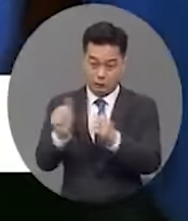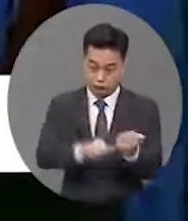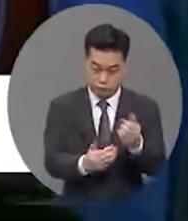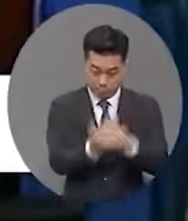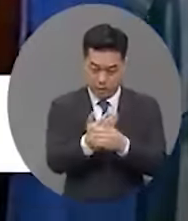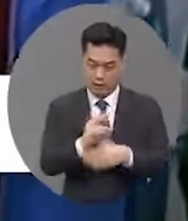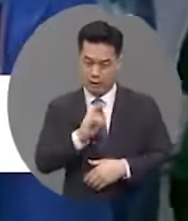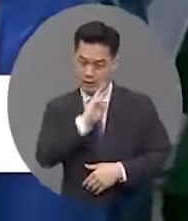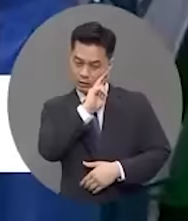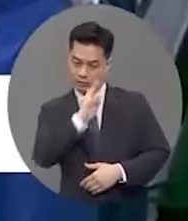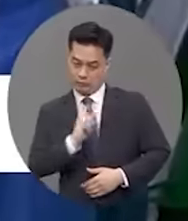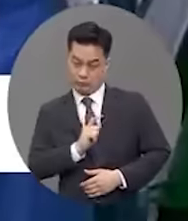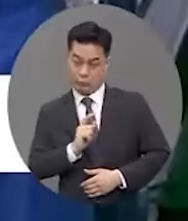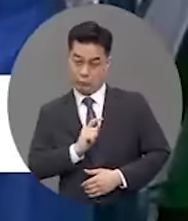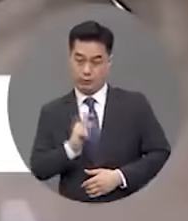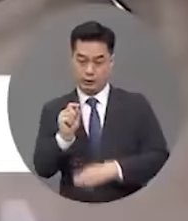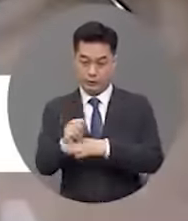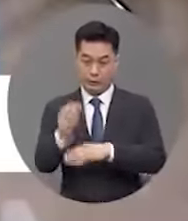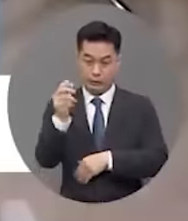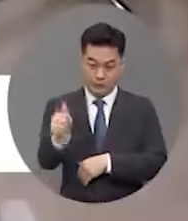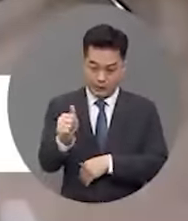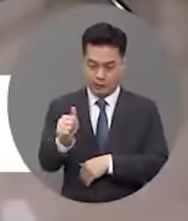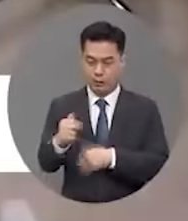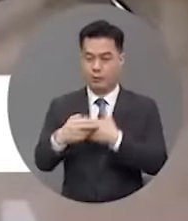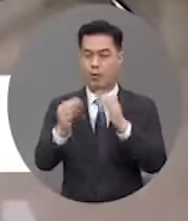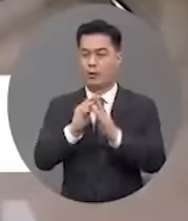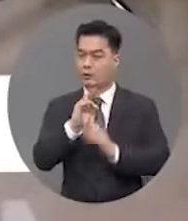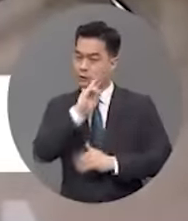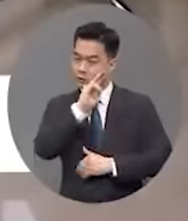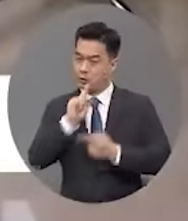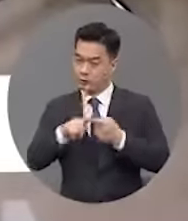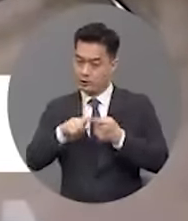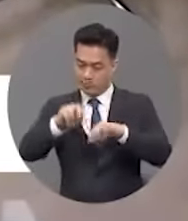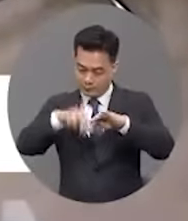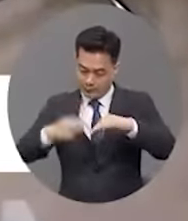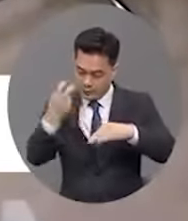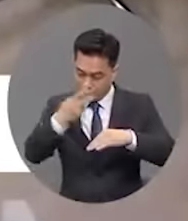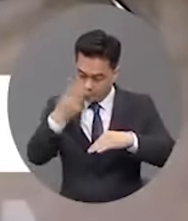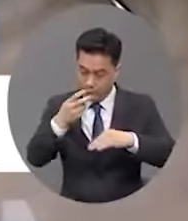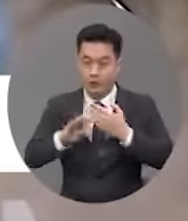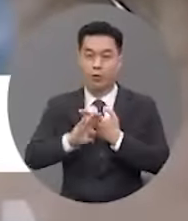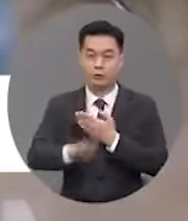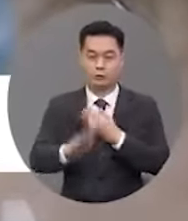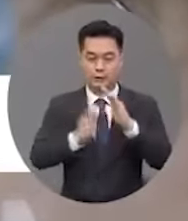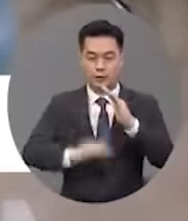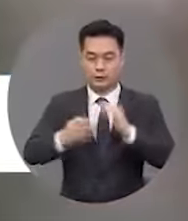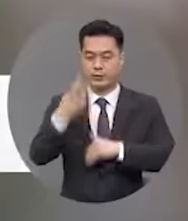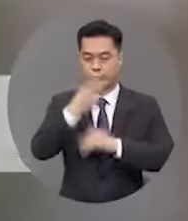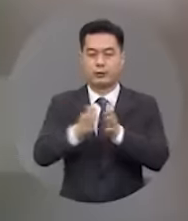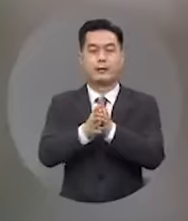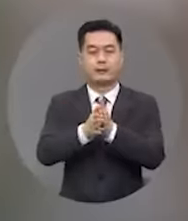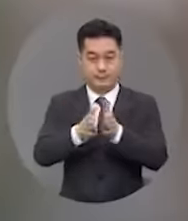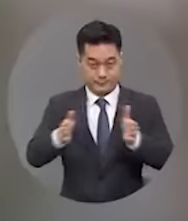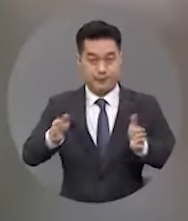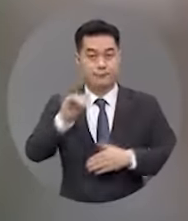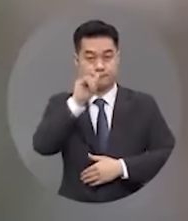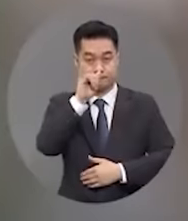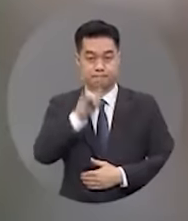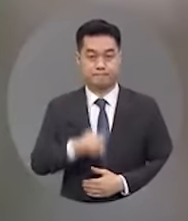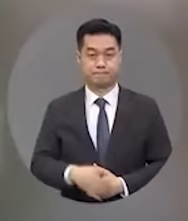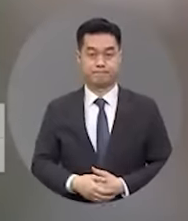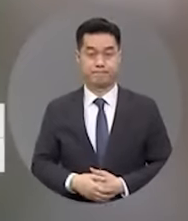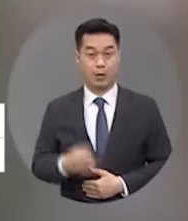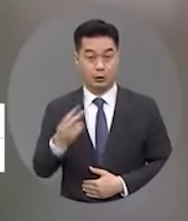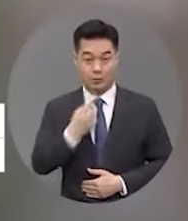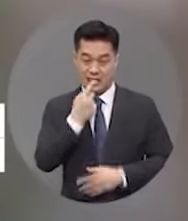의료사고 의혹은 물론 사무장 병원 의혹에 대해서도 내사를 끝내고 최근 정식 수사로 전환한 것으로 확인됐습니다.